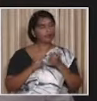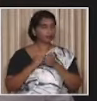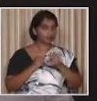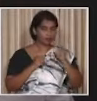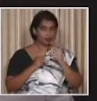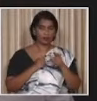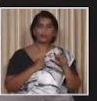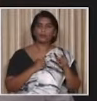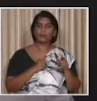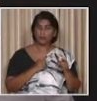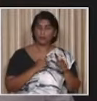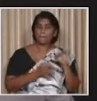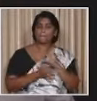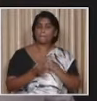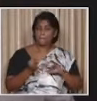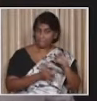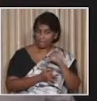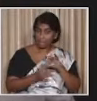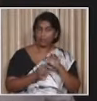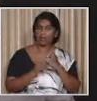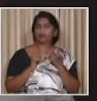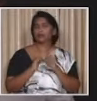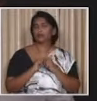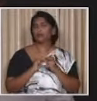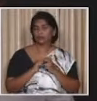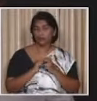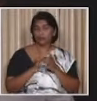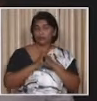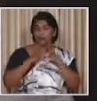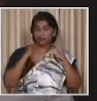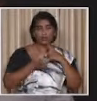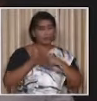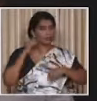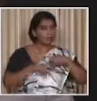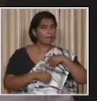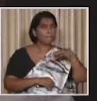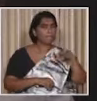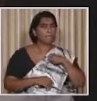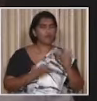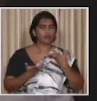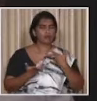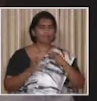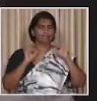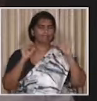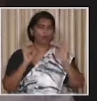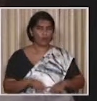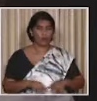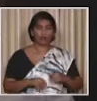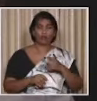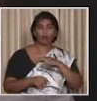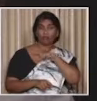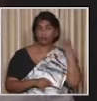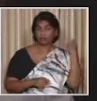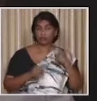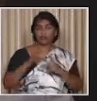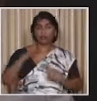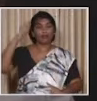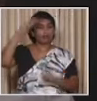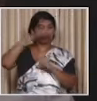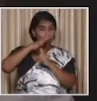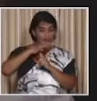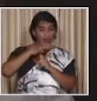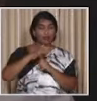වුණේ ප්‍රජාතන්ත්‍රවාදයට හානියක් ඇයි බහුතර ඡන්ද පාවිච්චි කිරීම වැළකුණා බෙල්ල කපලා කෝටුවේ ගහලා වැටේ